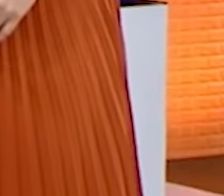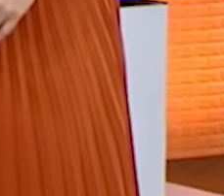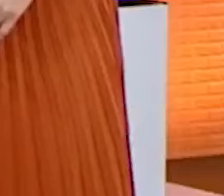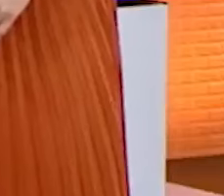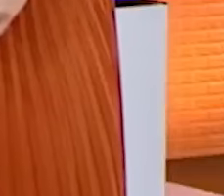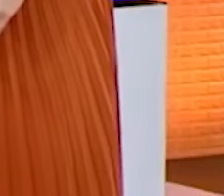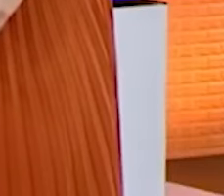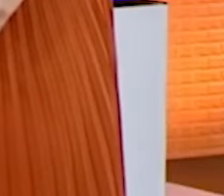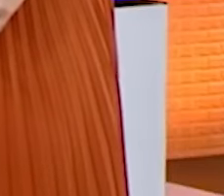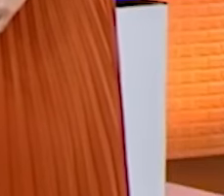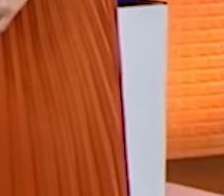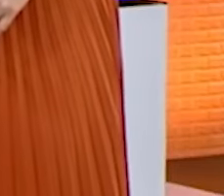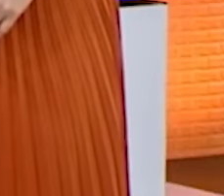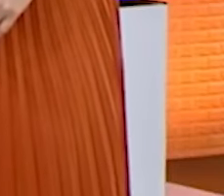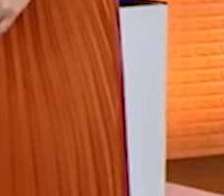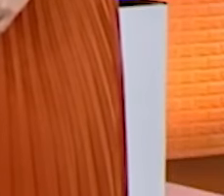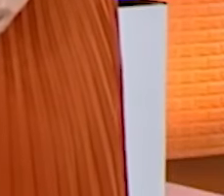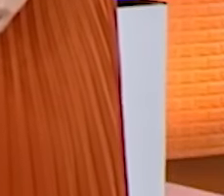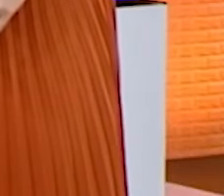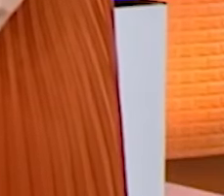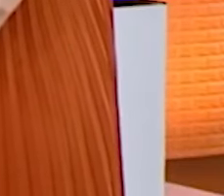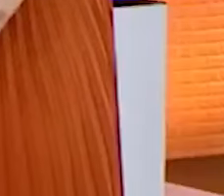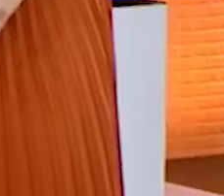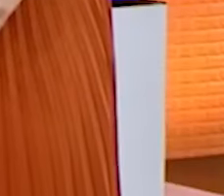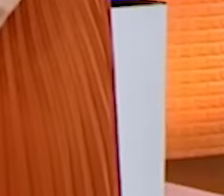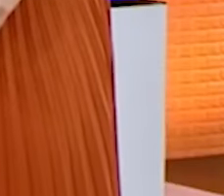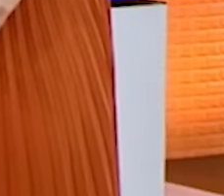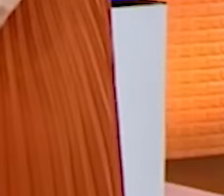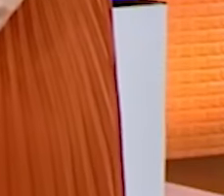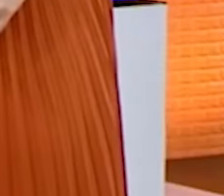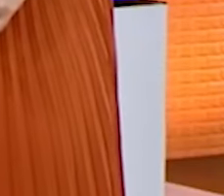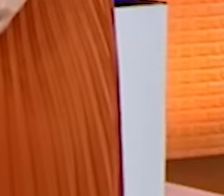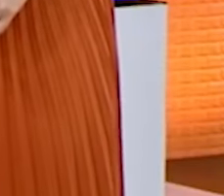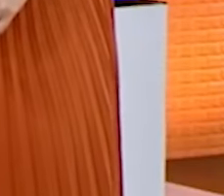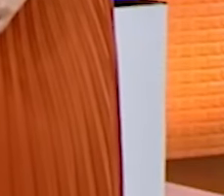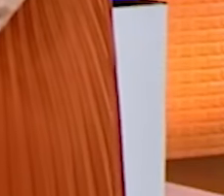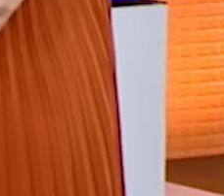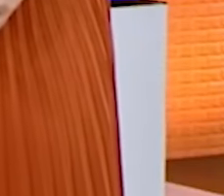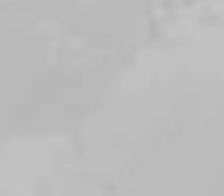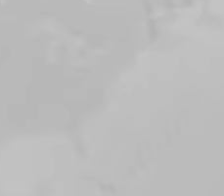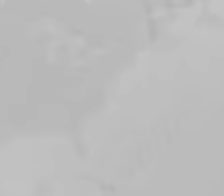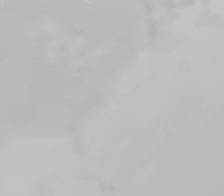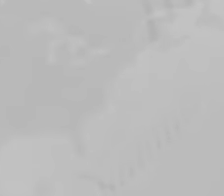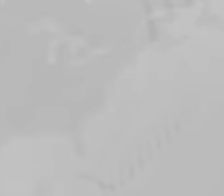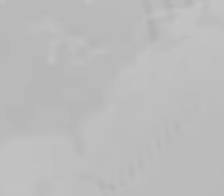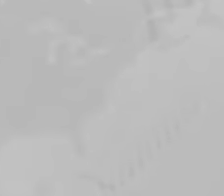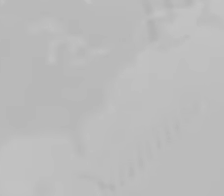kami sa GMA Pinoy TV at sa www.gmanews.tv.